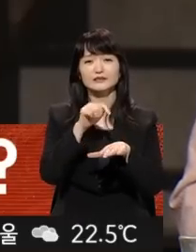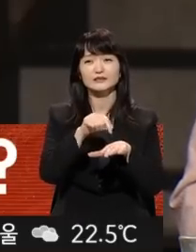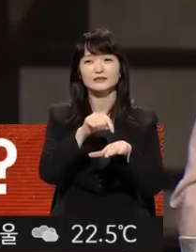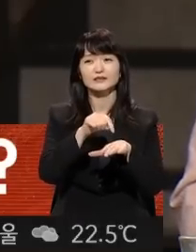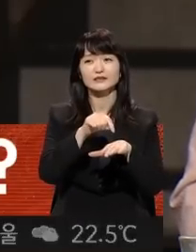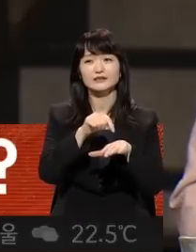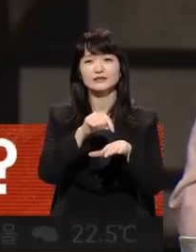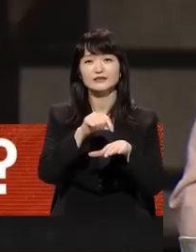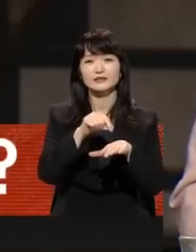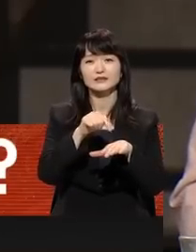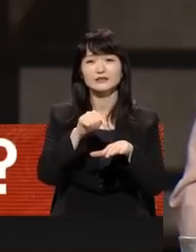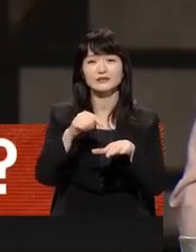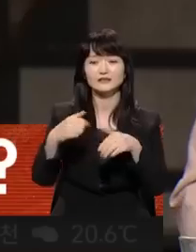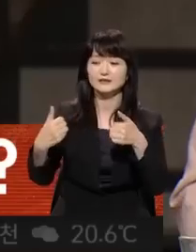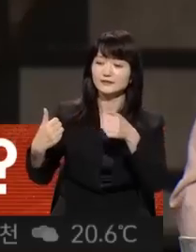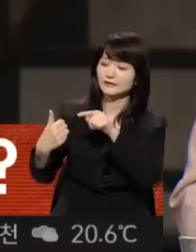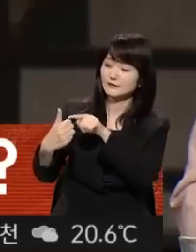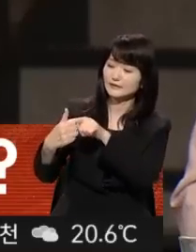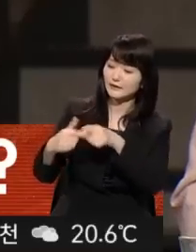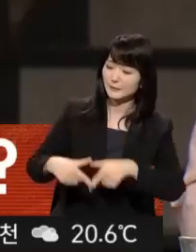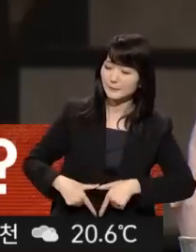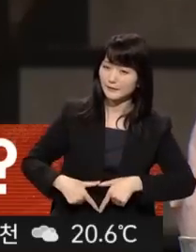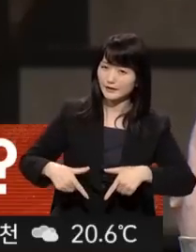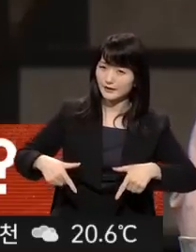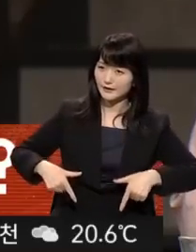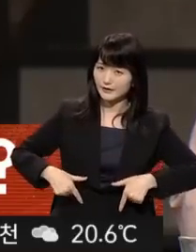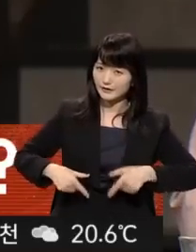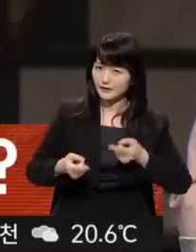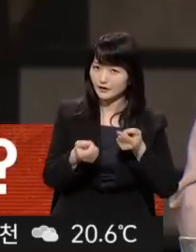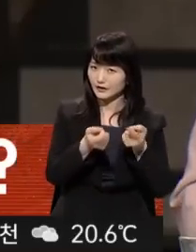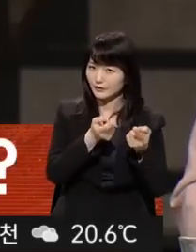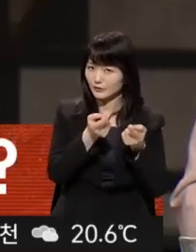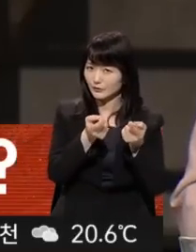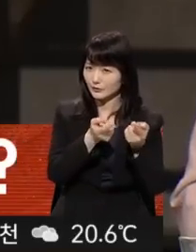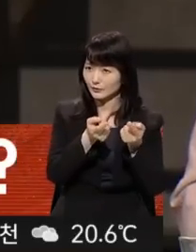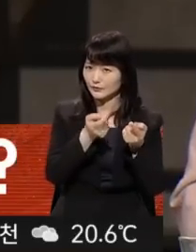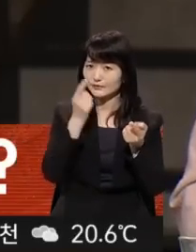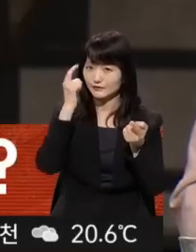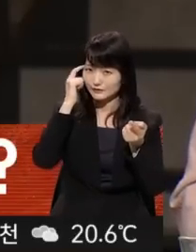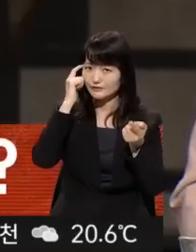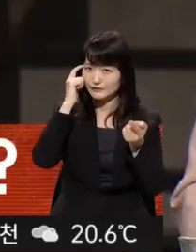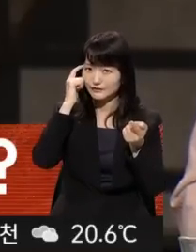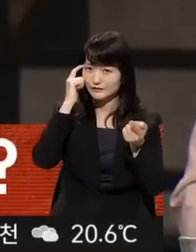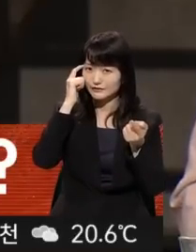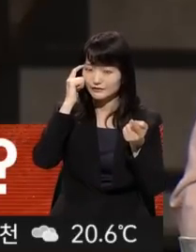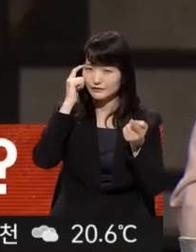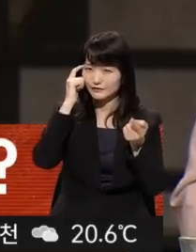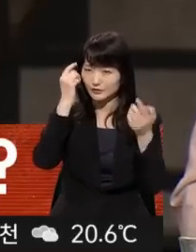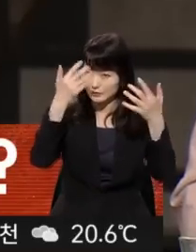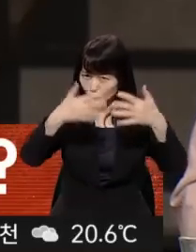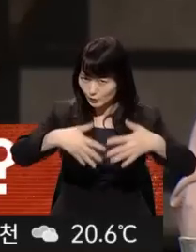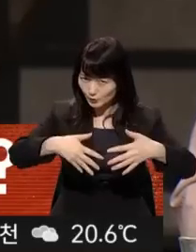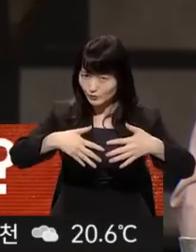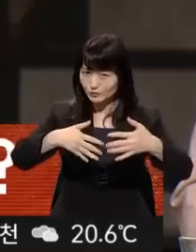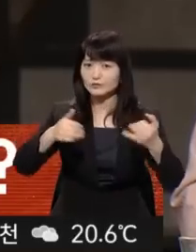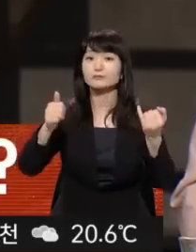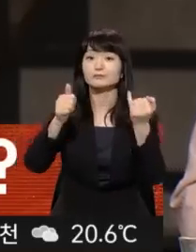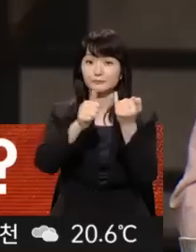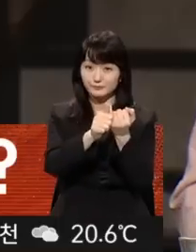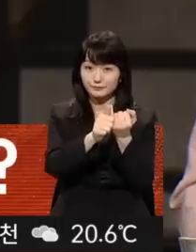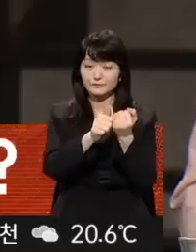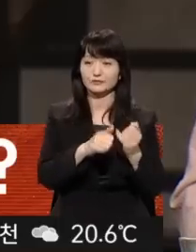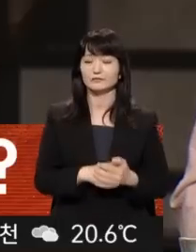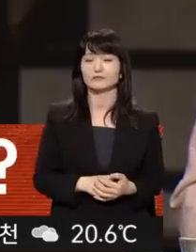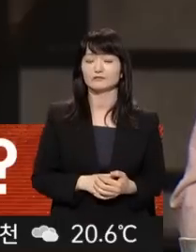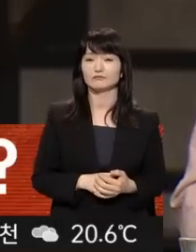것을 상대를 배려해서 약간 좀 이렇게 조정할 수 있다라고 하는 그 전제하에서 결혼을 하는 것이거든요이